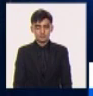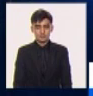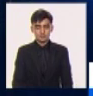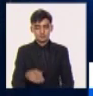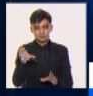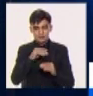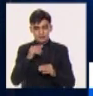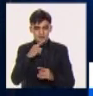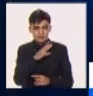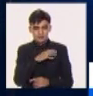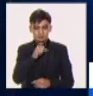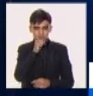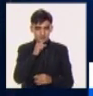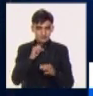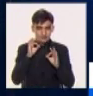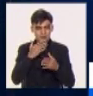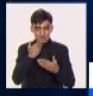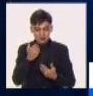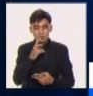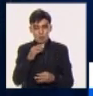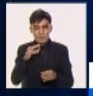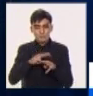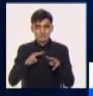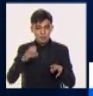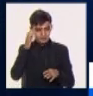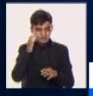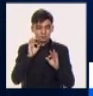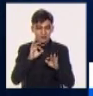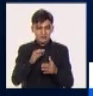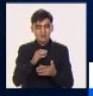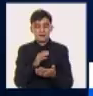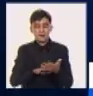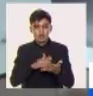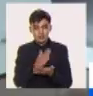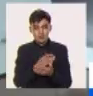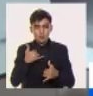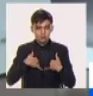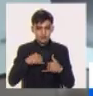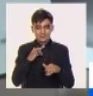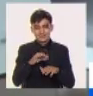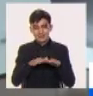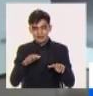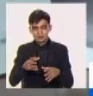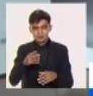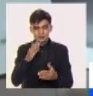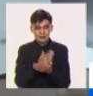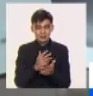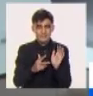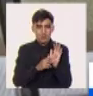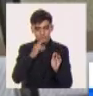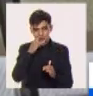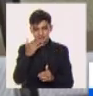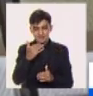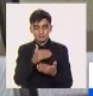Об этом они предпочли умолчать. В Министерстве образования продолжают рассказывать, что дети и учителя активно пользуются 8